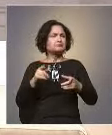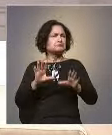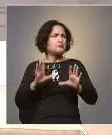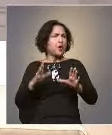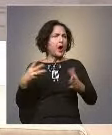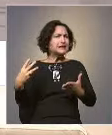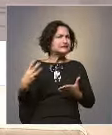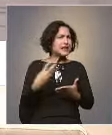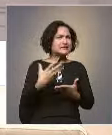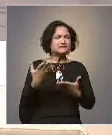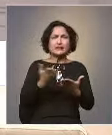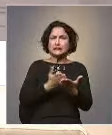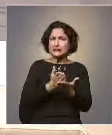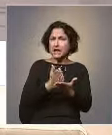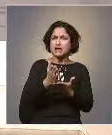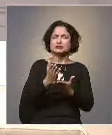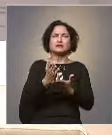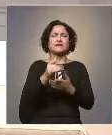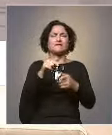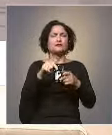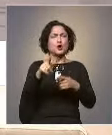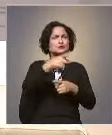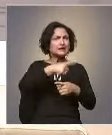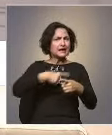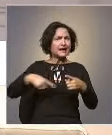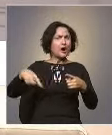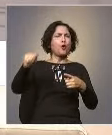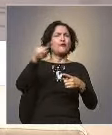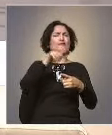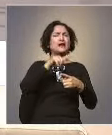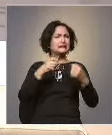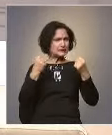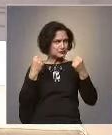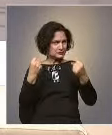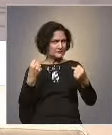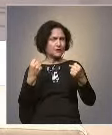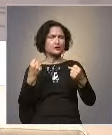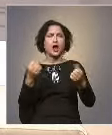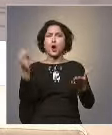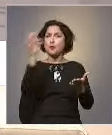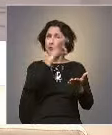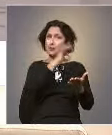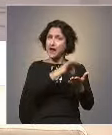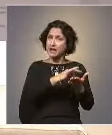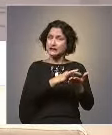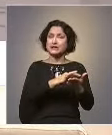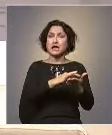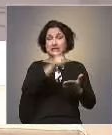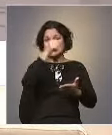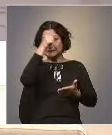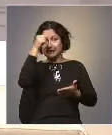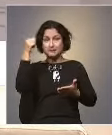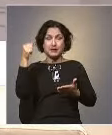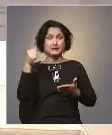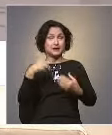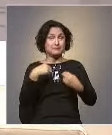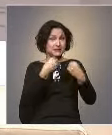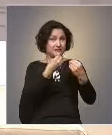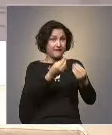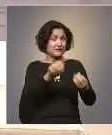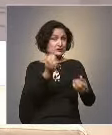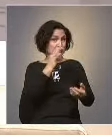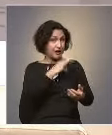естествен начин положено в този кръговрат на живота, в който те получават шанс, съдбата им предоставя